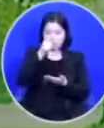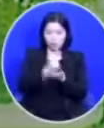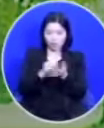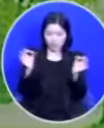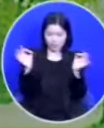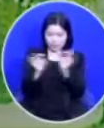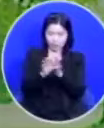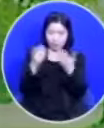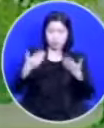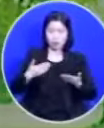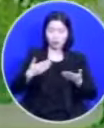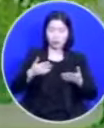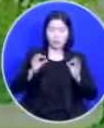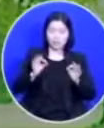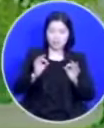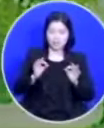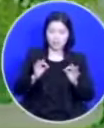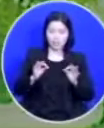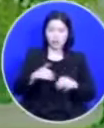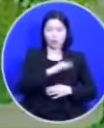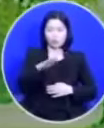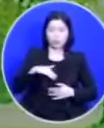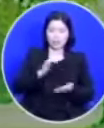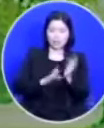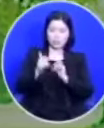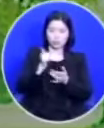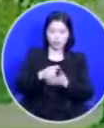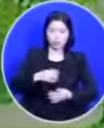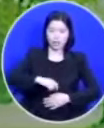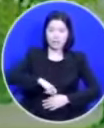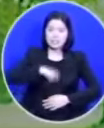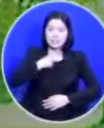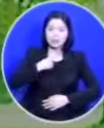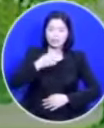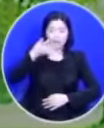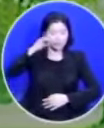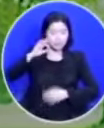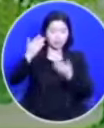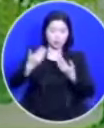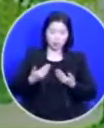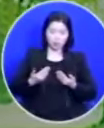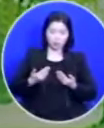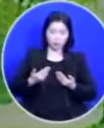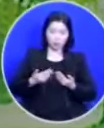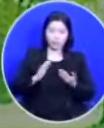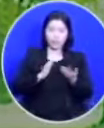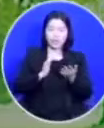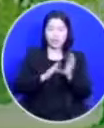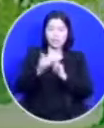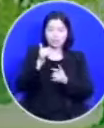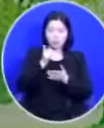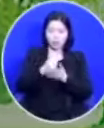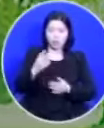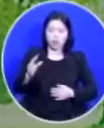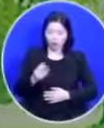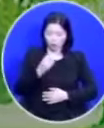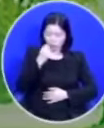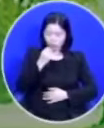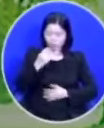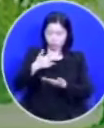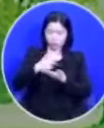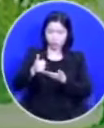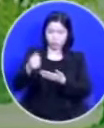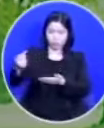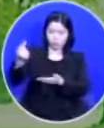그리고 이제 예수님 때문에 우리가 의롭다 인정 박 그리고 예수님 거룩하신 주님이 우리 안에 오셔서